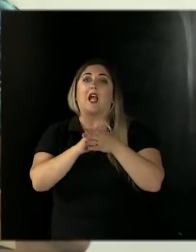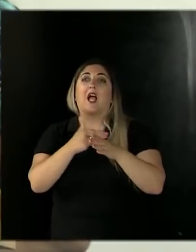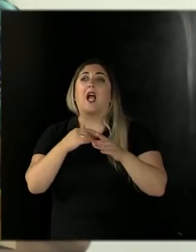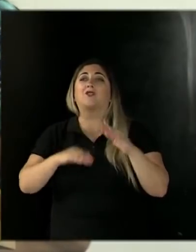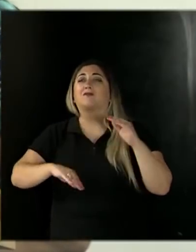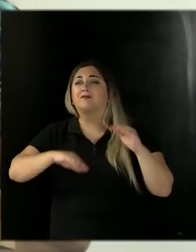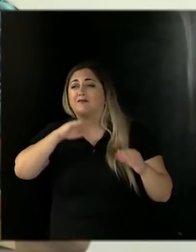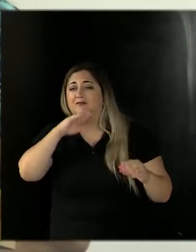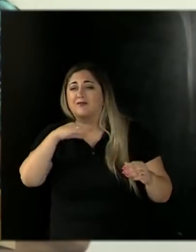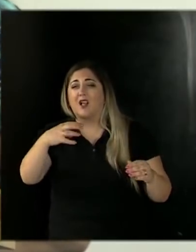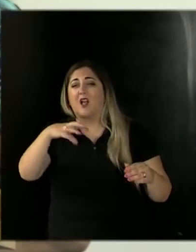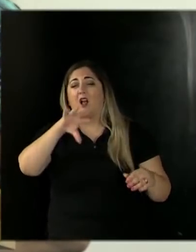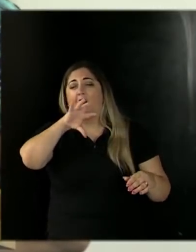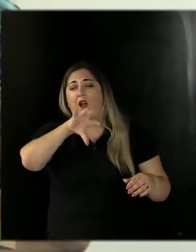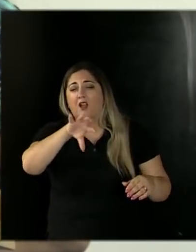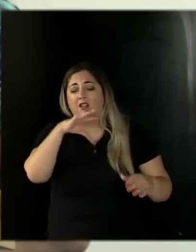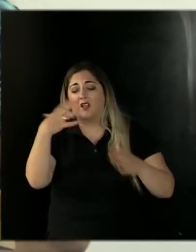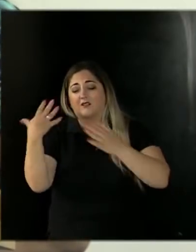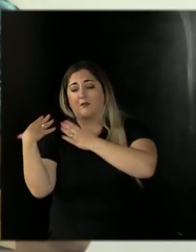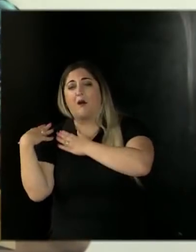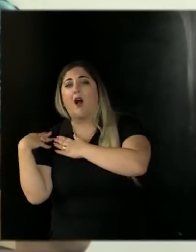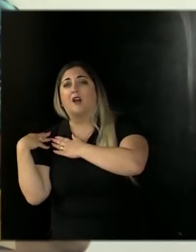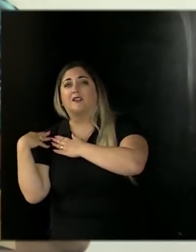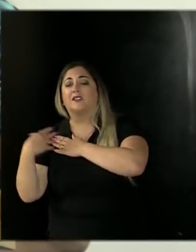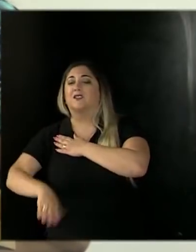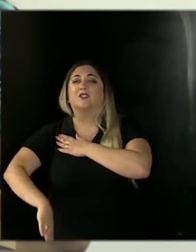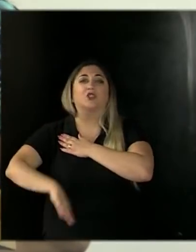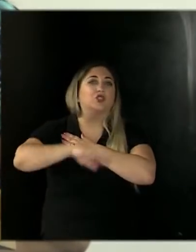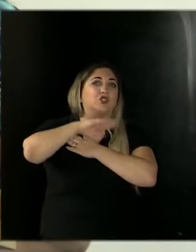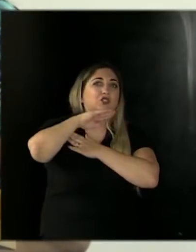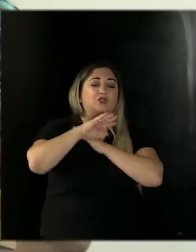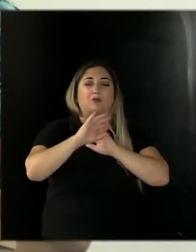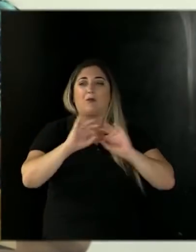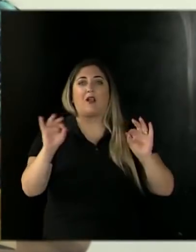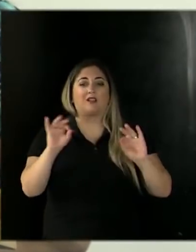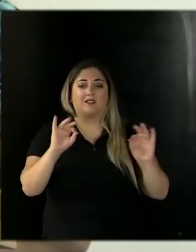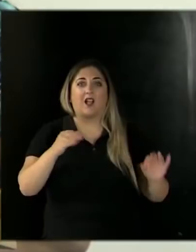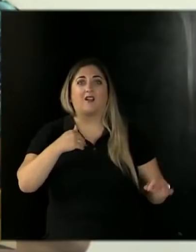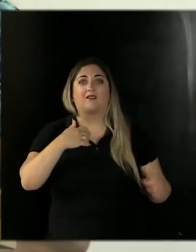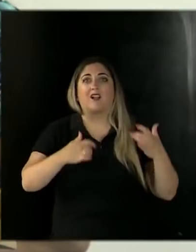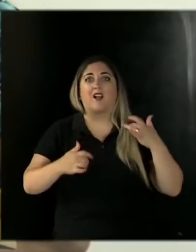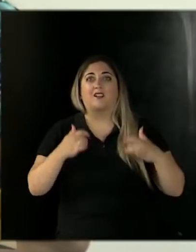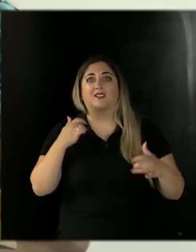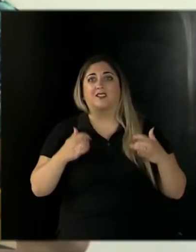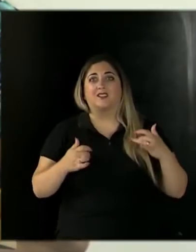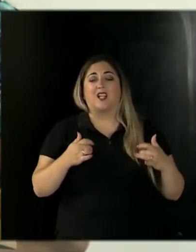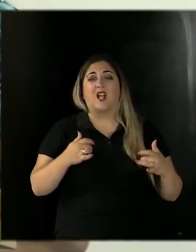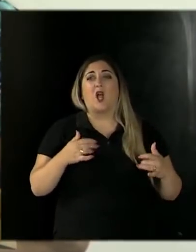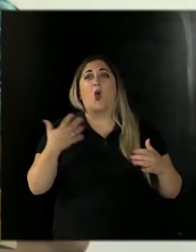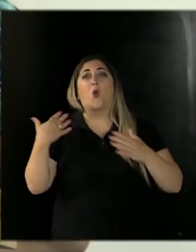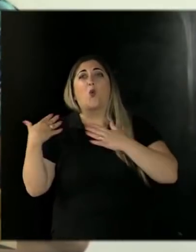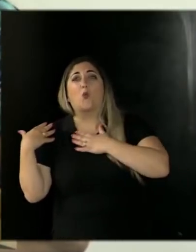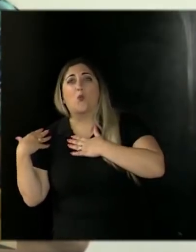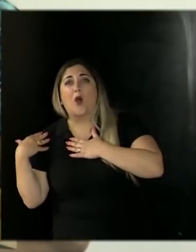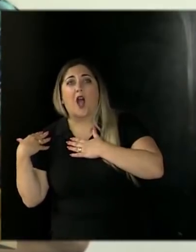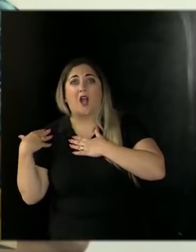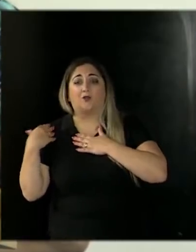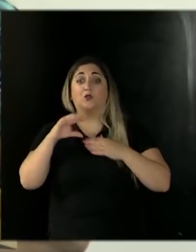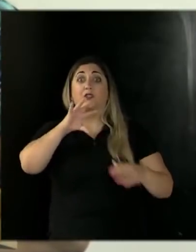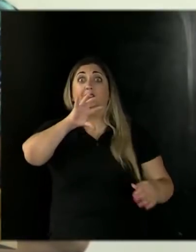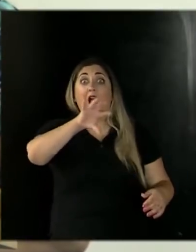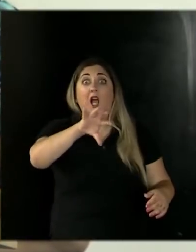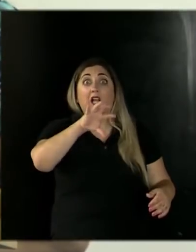sax-xaba bit-tajjir. Imxebba għall-aħħar ruħna biż-żebblieħ tal-onja,